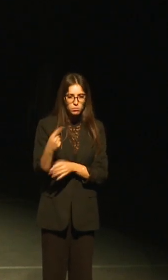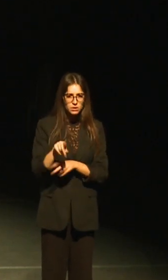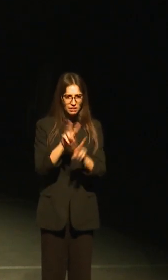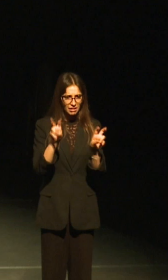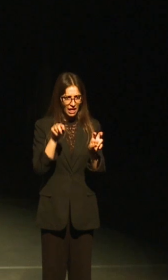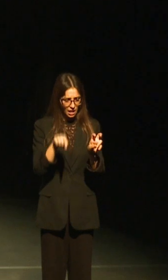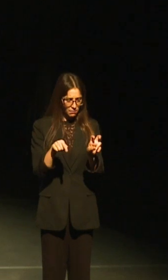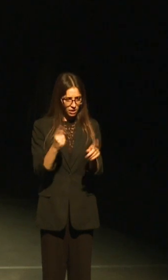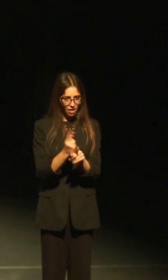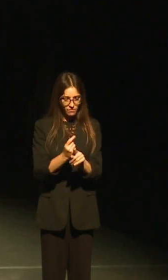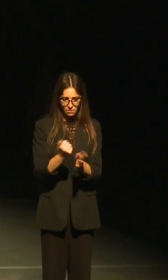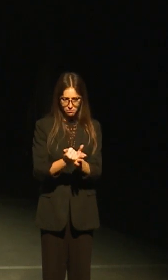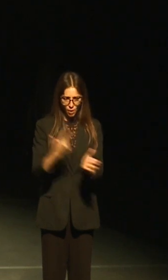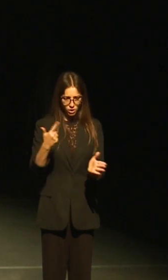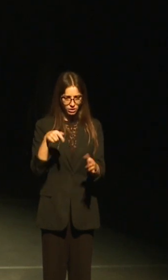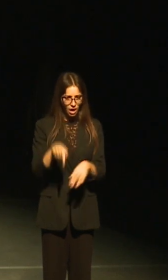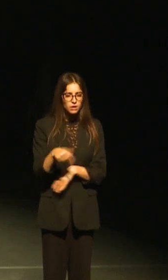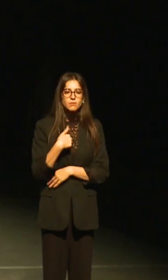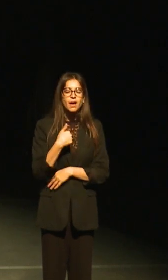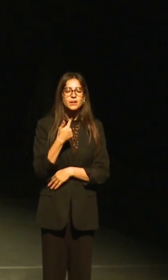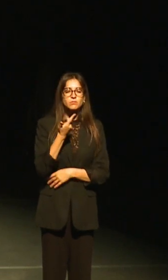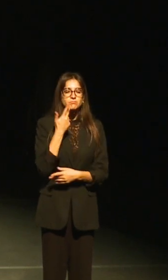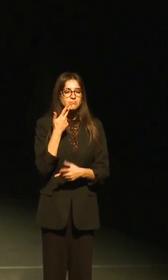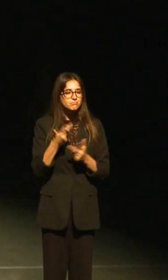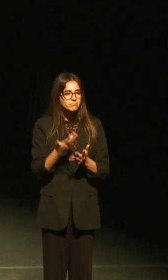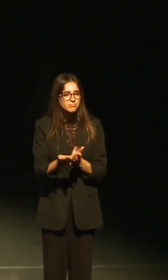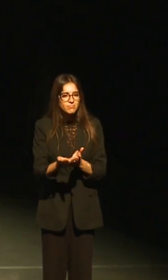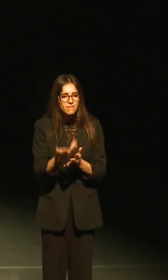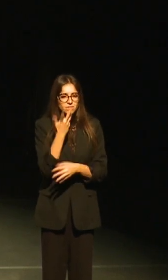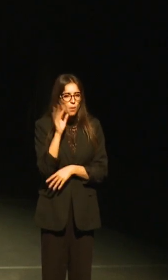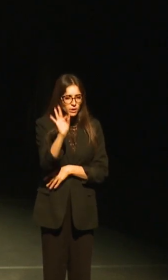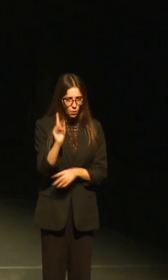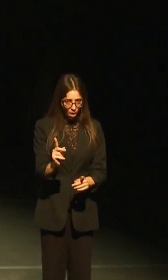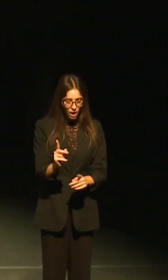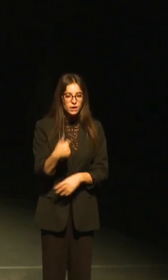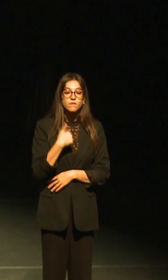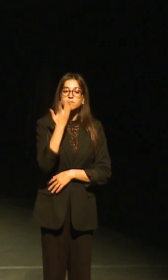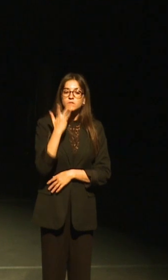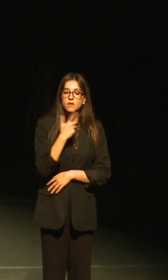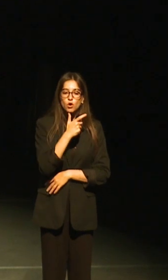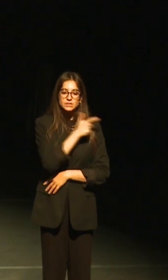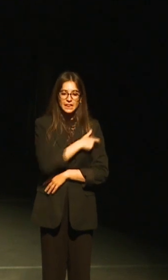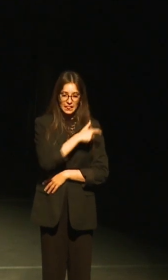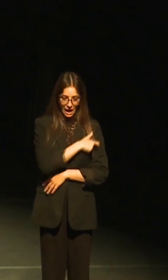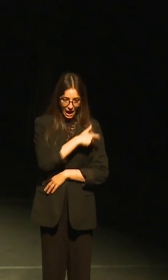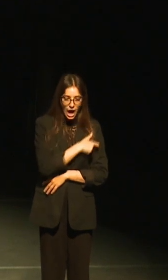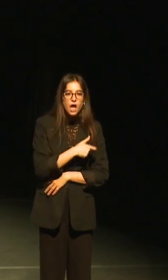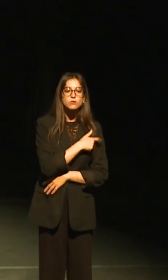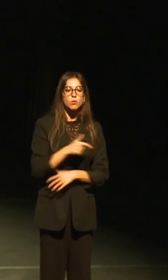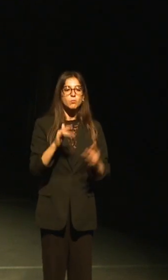dove volevo arrivare Volevo che in qualche modo il sindacato ponesse all'interno di qualche piattaforma